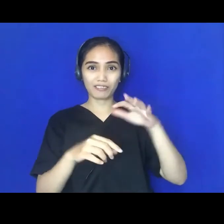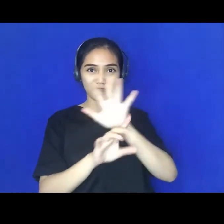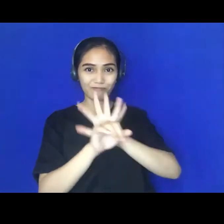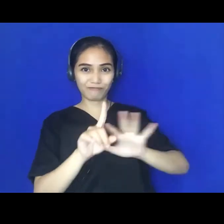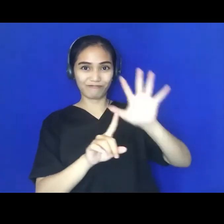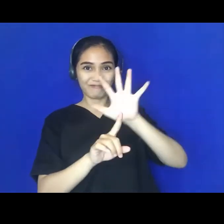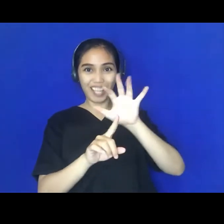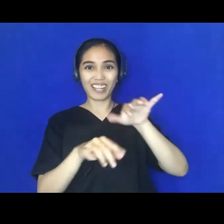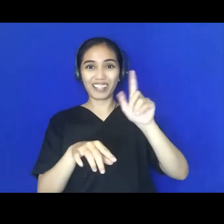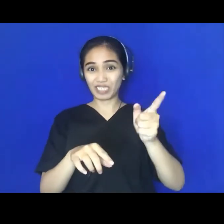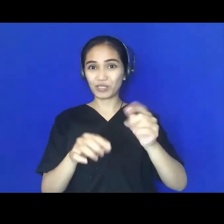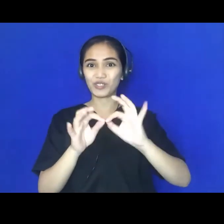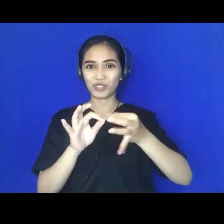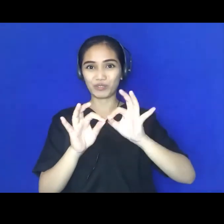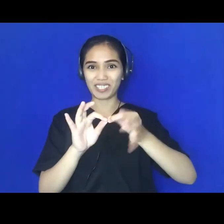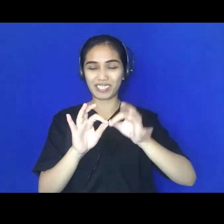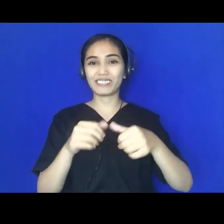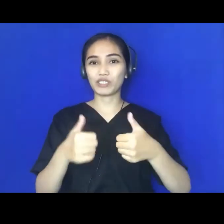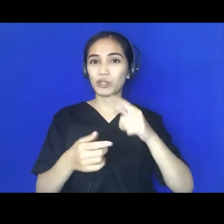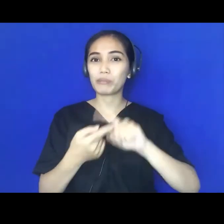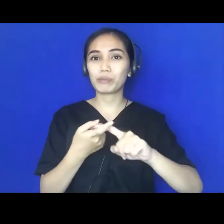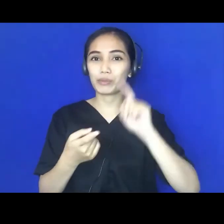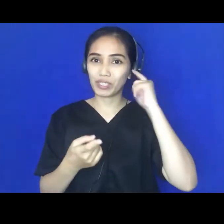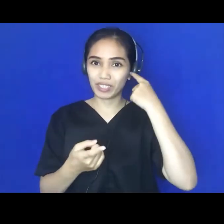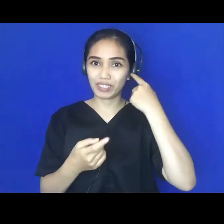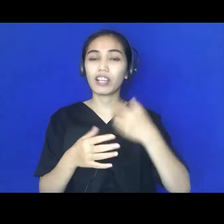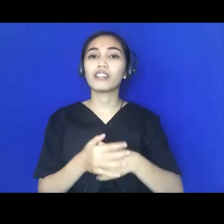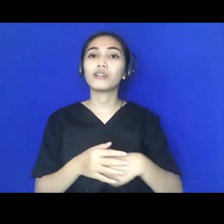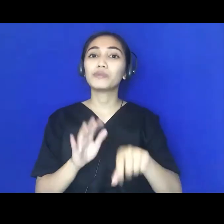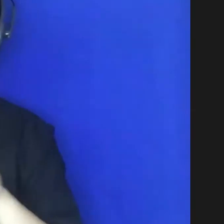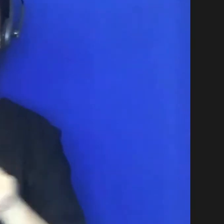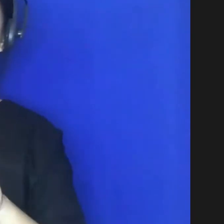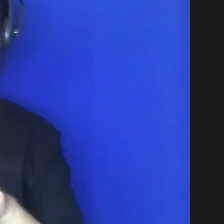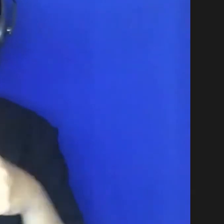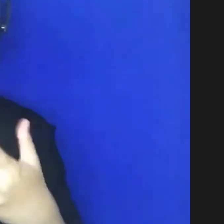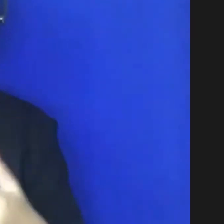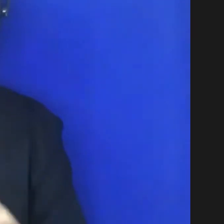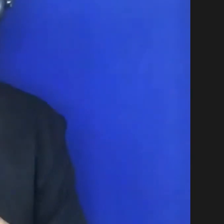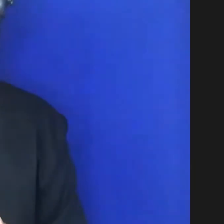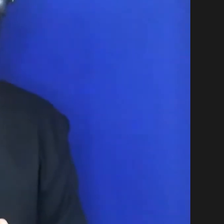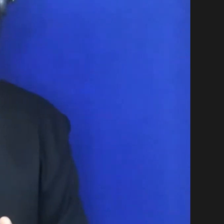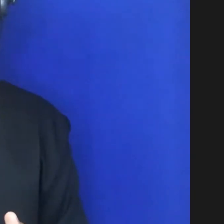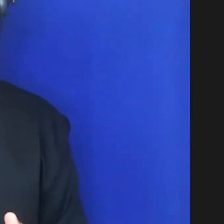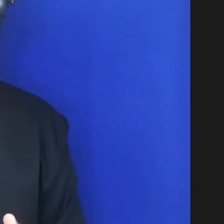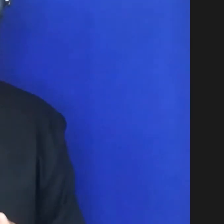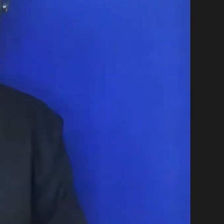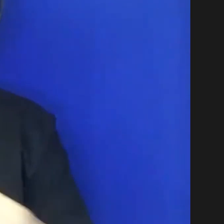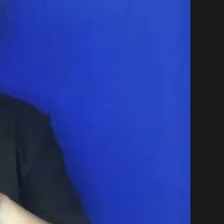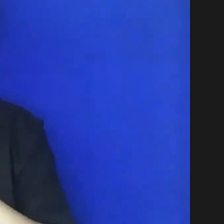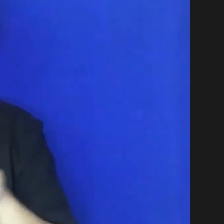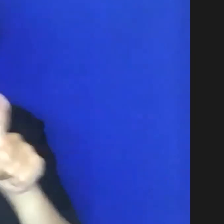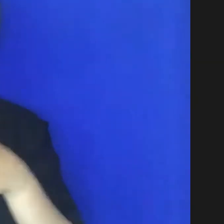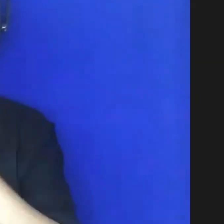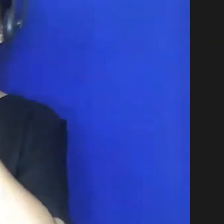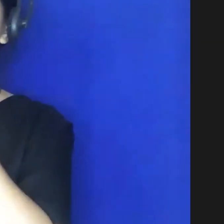khawatir untuk Bapak-Ibu yang berbahasa Indonesia kurang bahasa Inggris, bahasa Inggris kurang bahasa Indonesia.